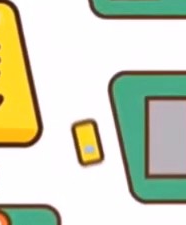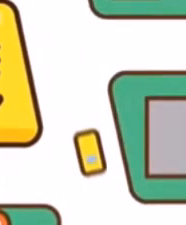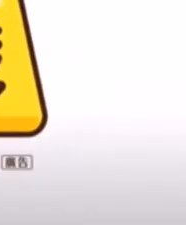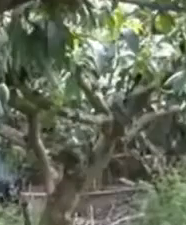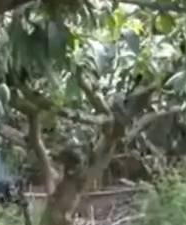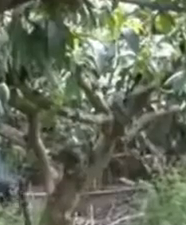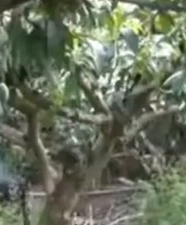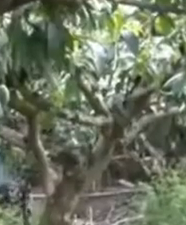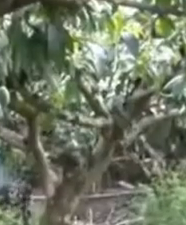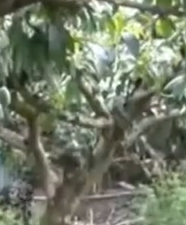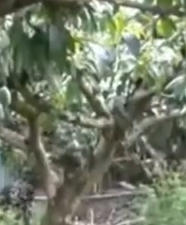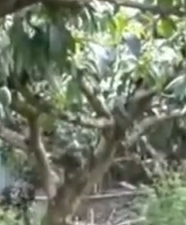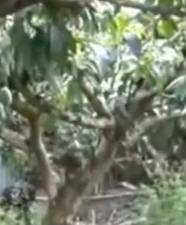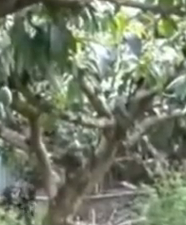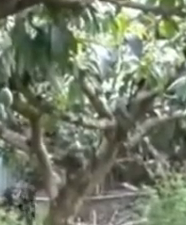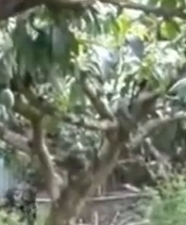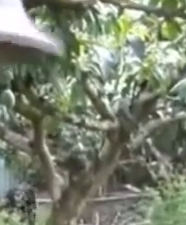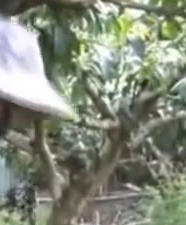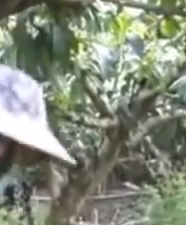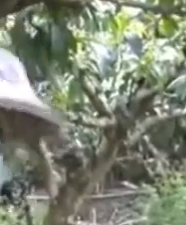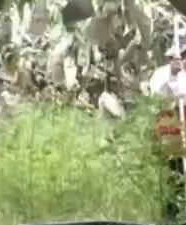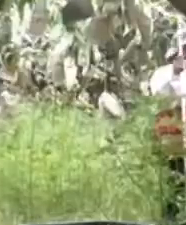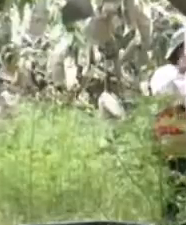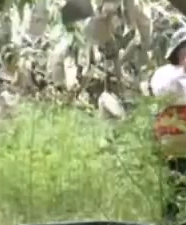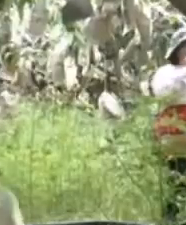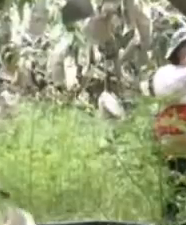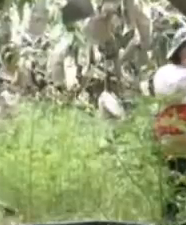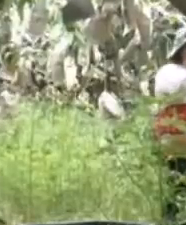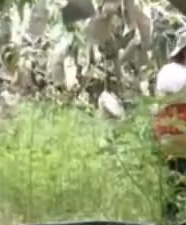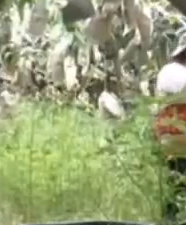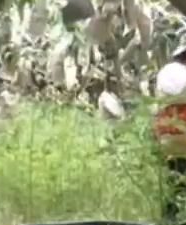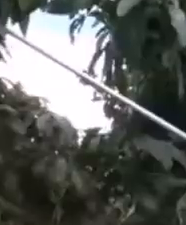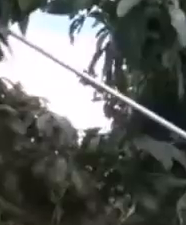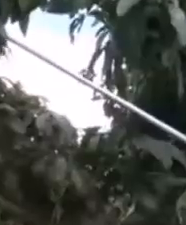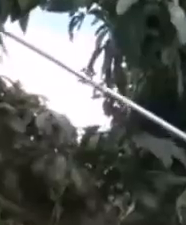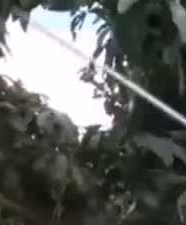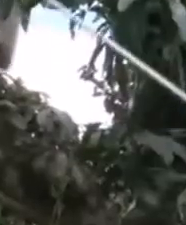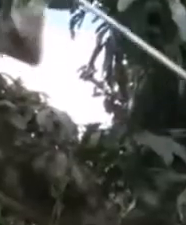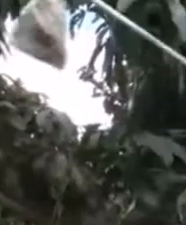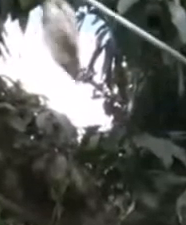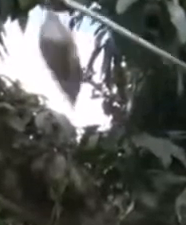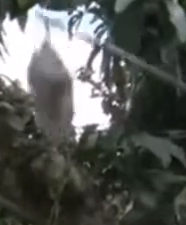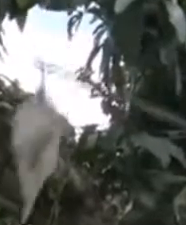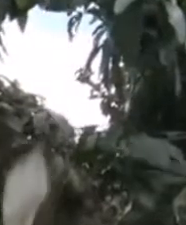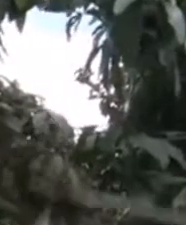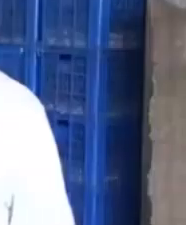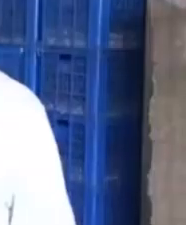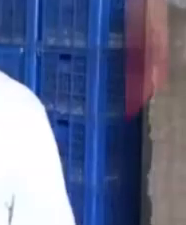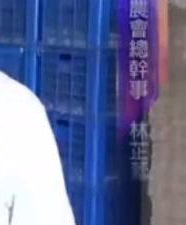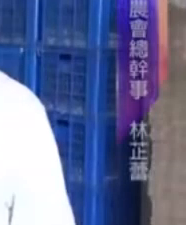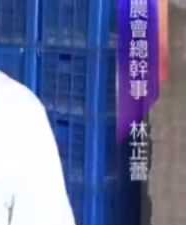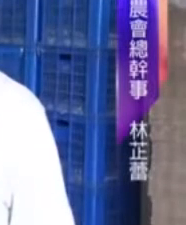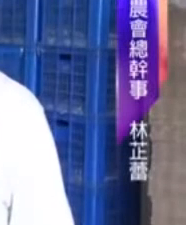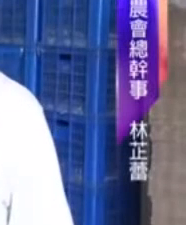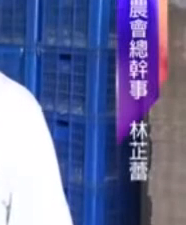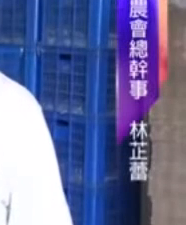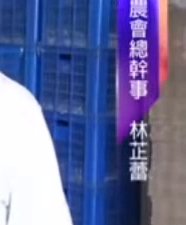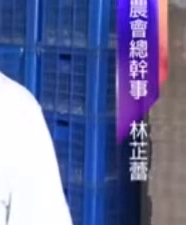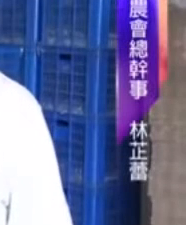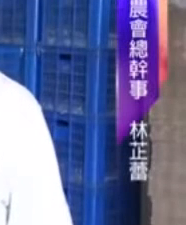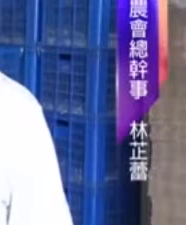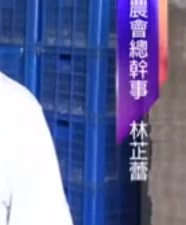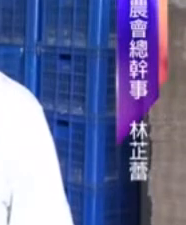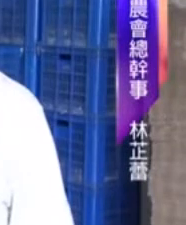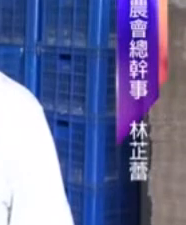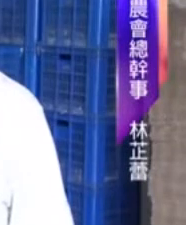防疫。 我们六龟金黄芒果的特色就是果形硕大，果肉比较细致，再加上我们这边的日夜温差